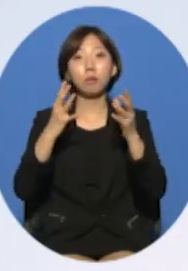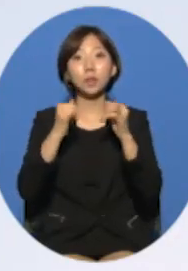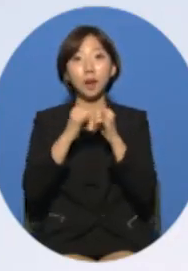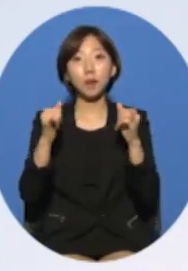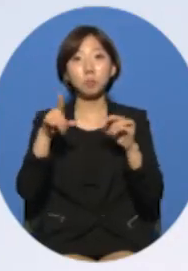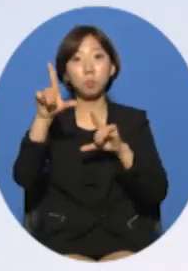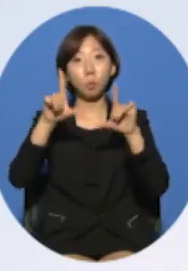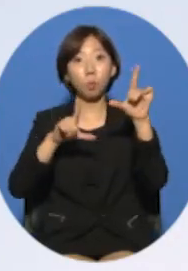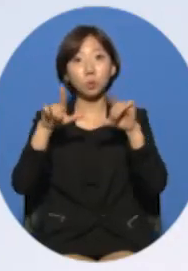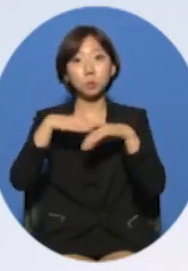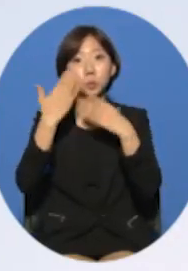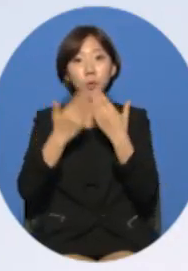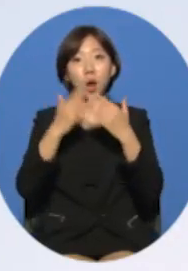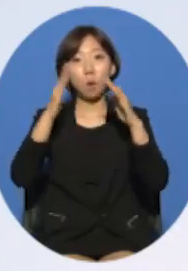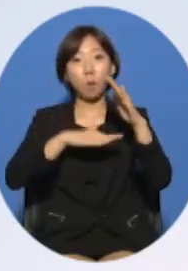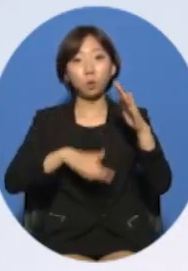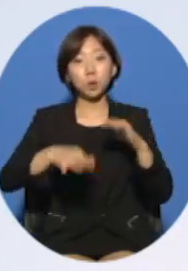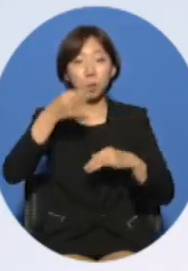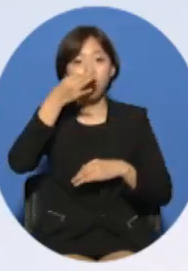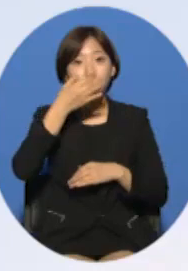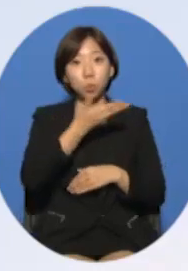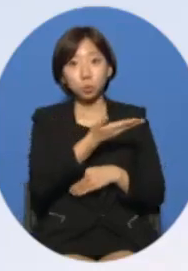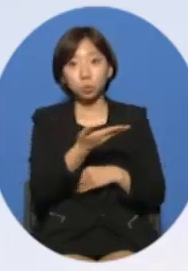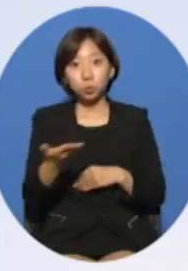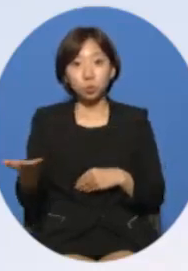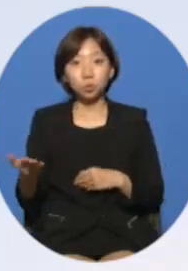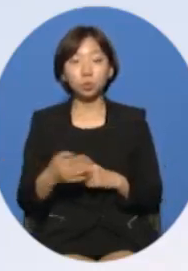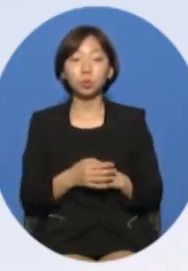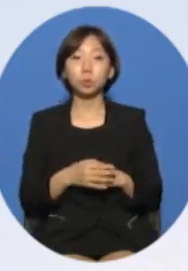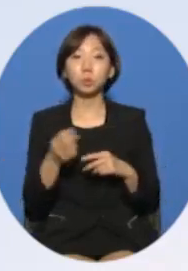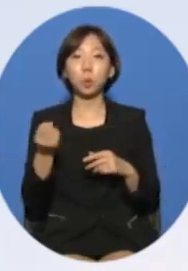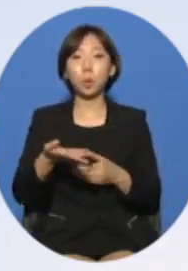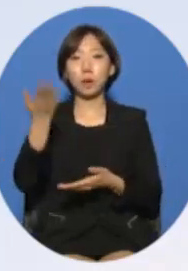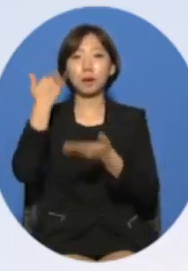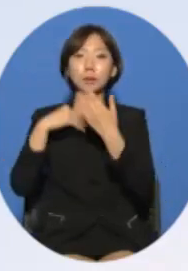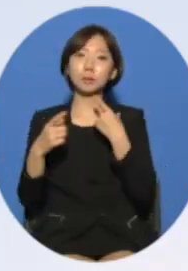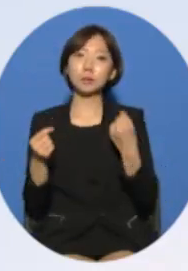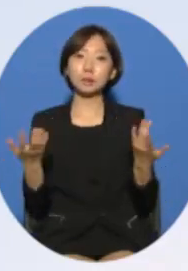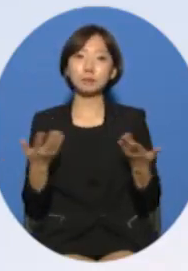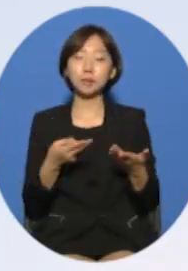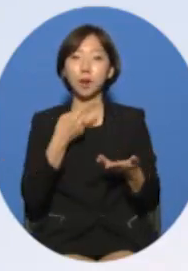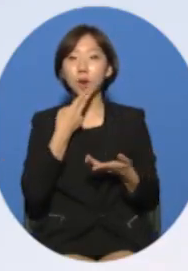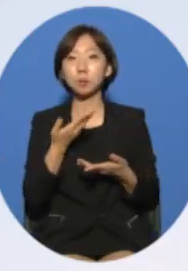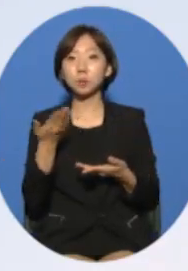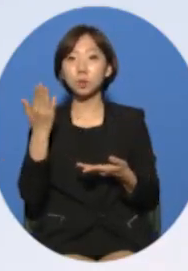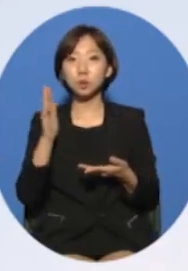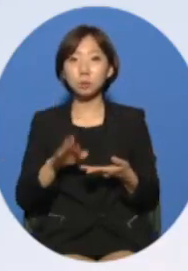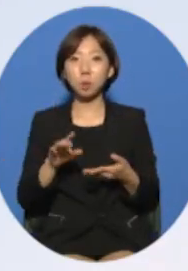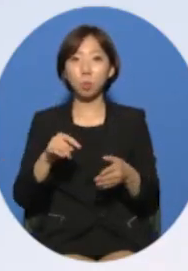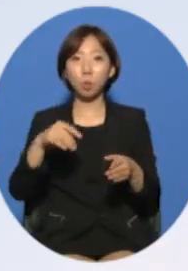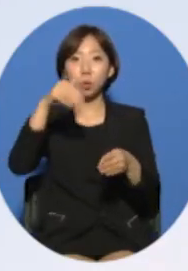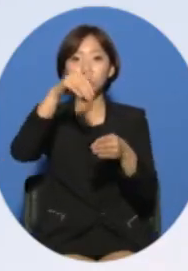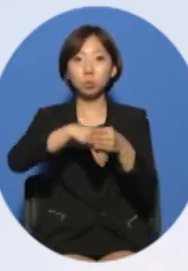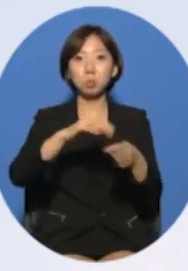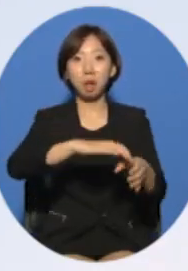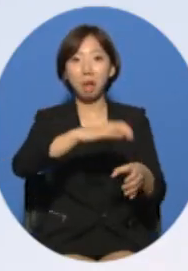보여드리고 뭐 그런 일은 뭐 지금까지 있던 안 했지만 어떤 뭐 투표함을 뭐 열어서 뭐 투표용지를 바꿔치기 하지